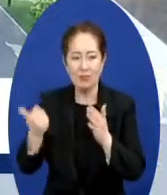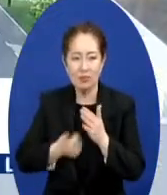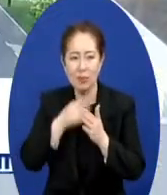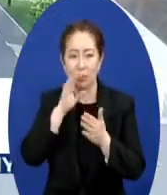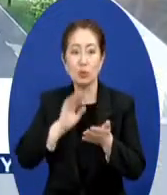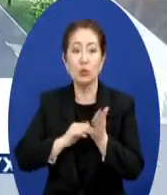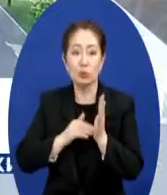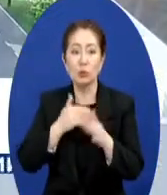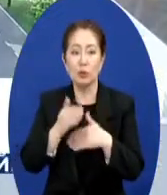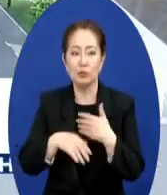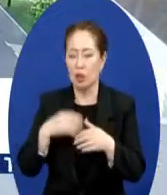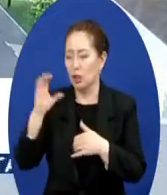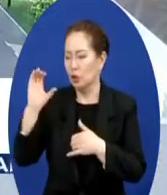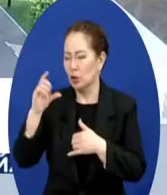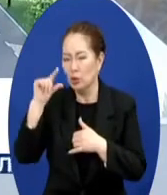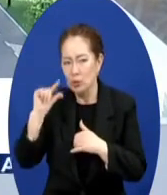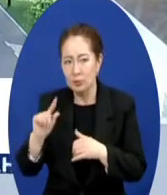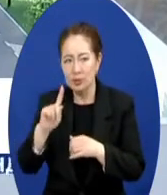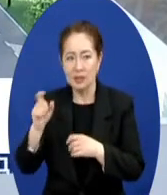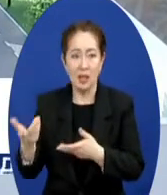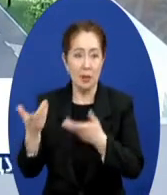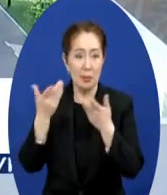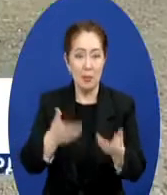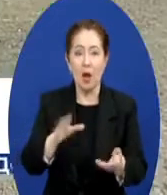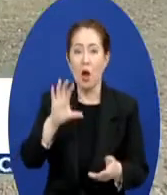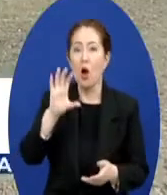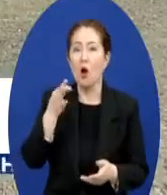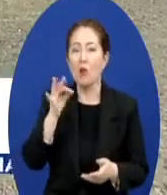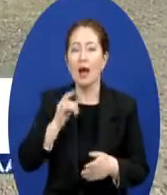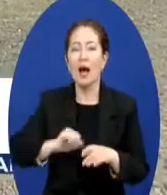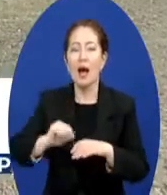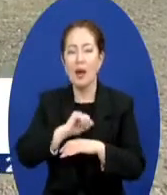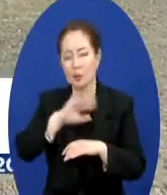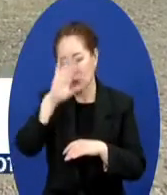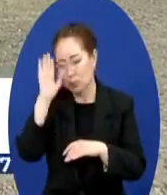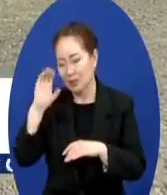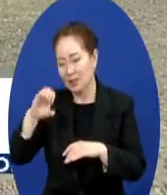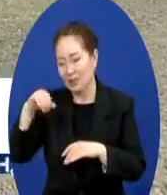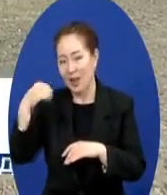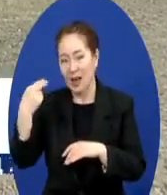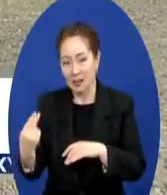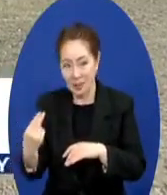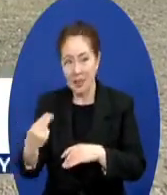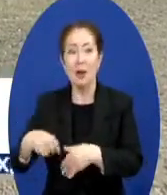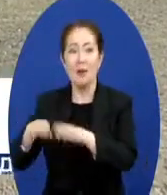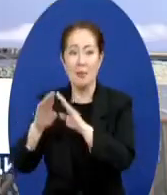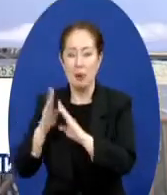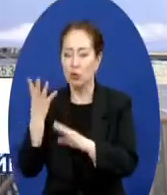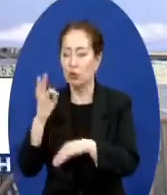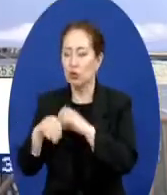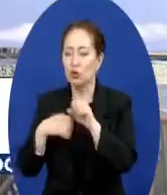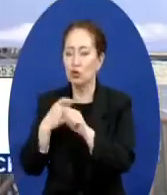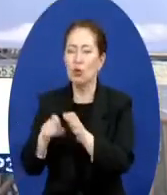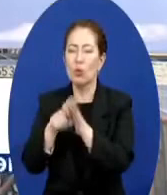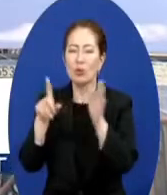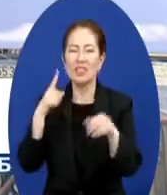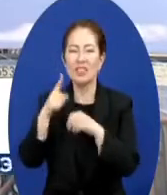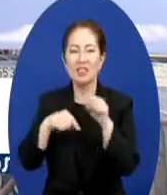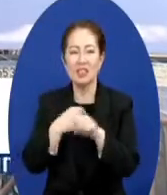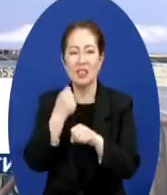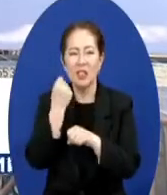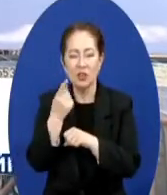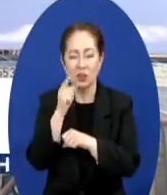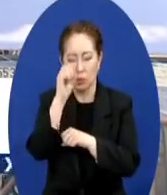байна. Бүгд найрамдах Солонгос улсын нэг хөнгөлөлтэй зээлээр Өвөрхангай аймагт дулааны станц байгуулах юм. 40 жилийн хугацаатай жилийн 1%